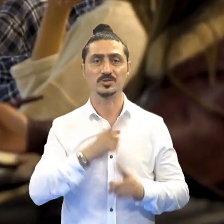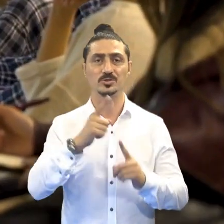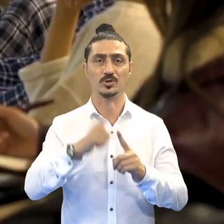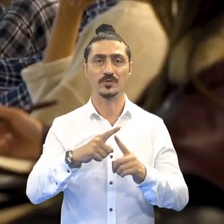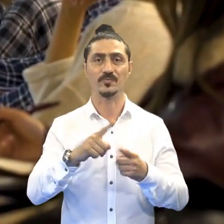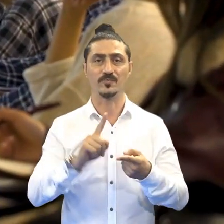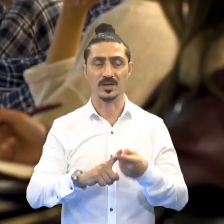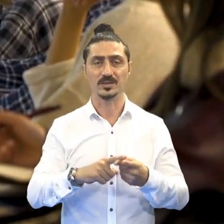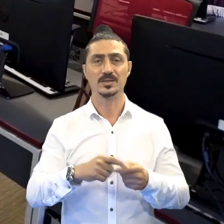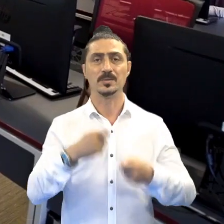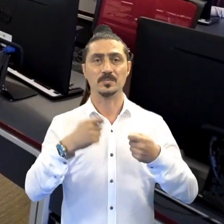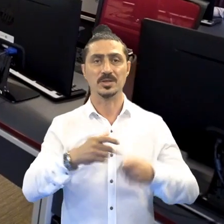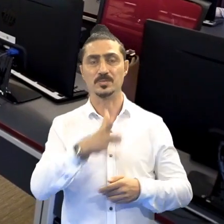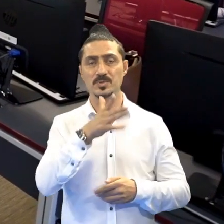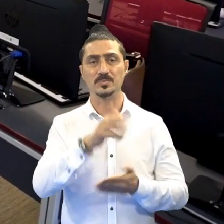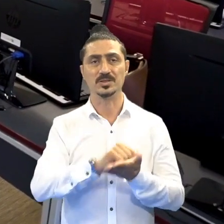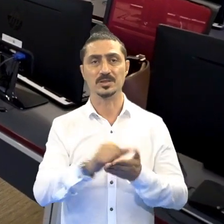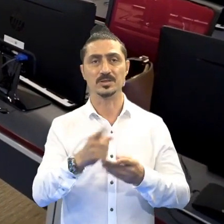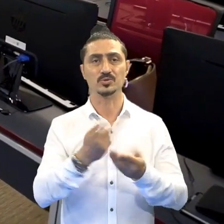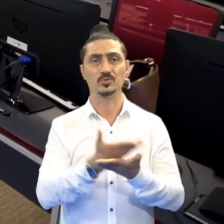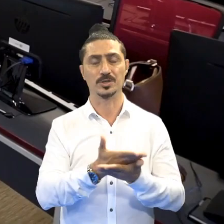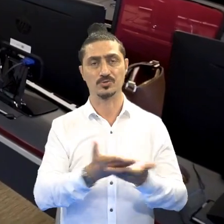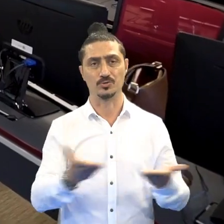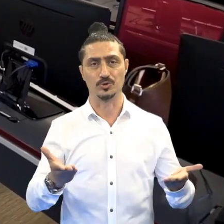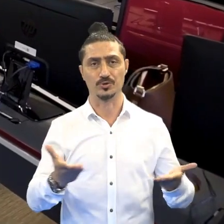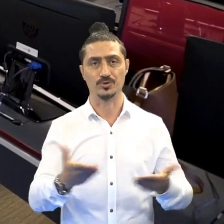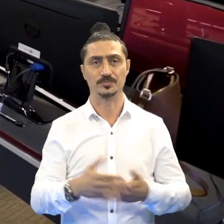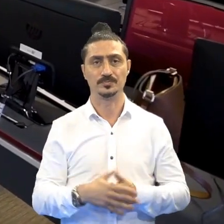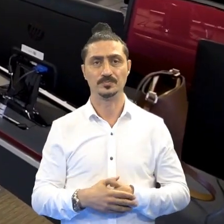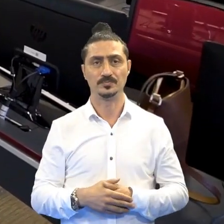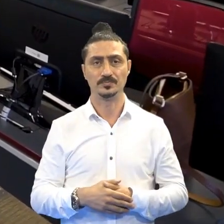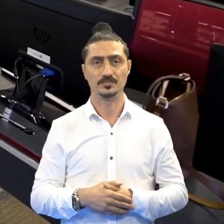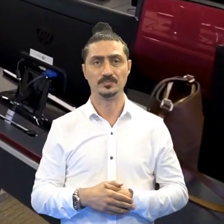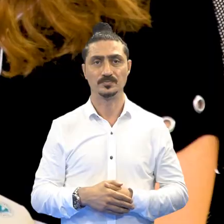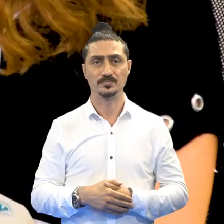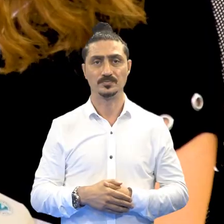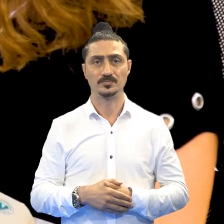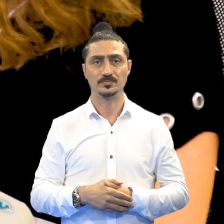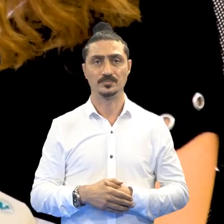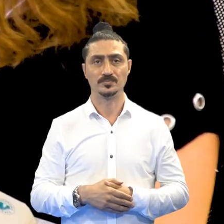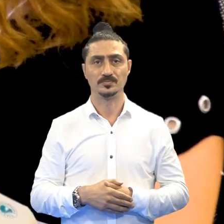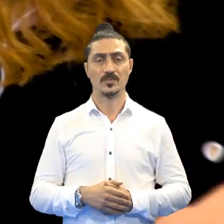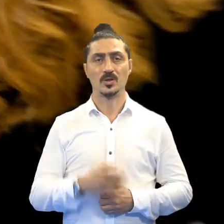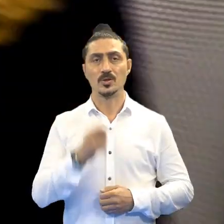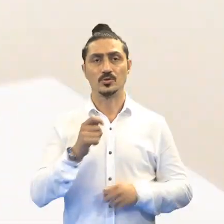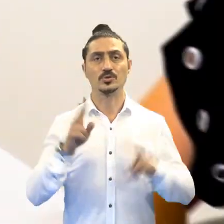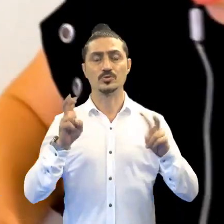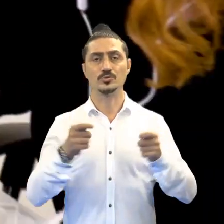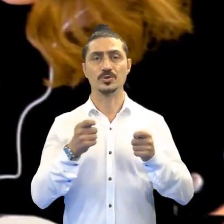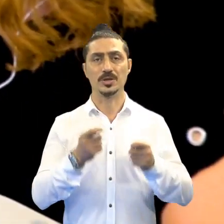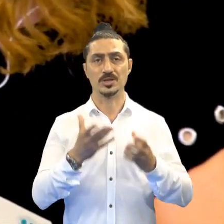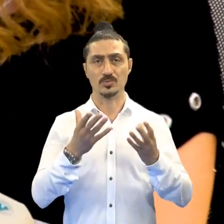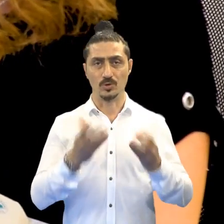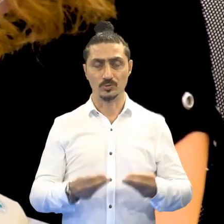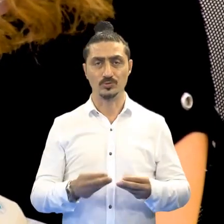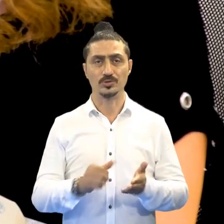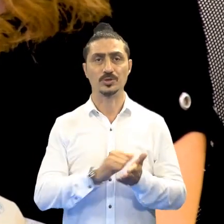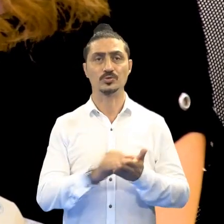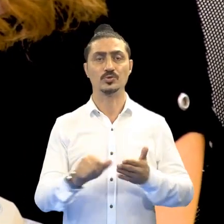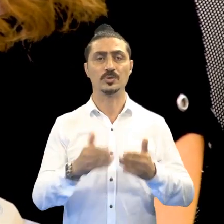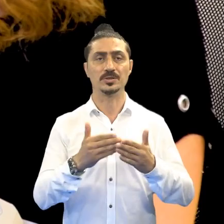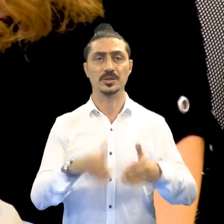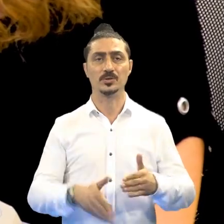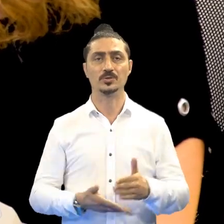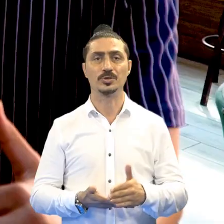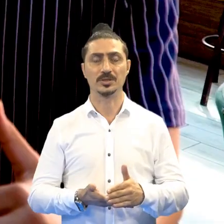dersliklerimizle öğrencilerimize teorik ve pratik bilgiyi bir bütün olarak sunuyoruz. Söz konusu eğitim olduğunda tüm